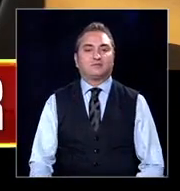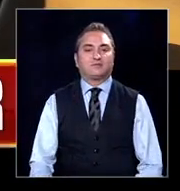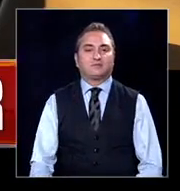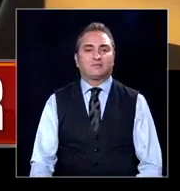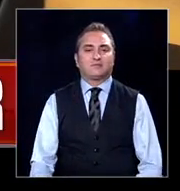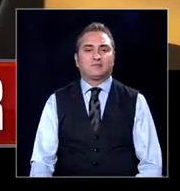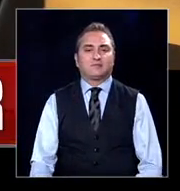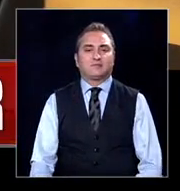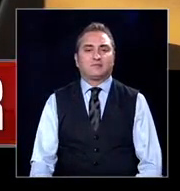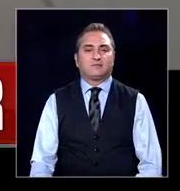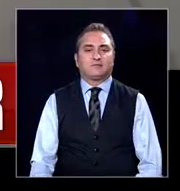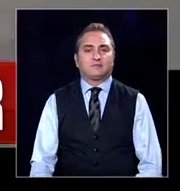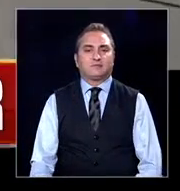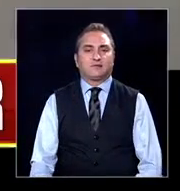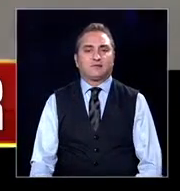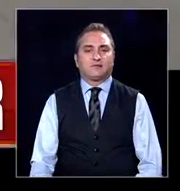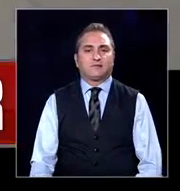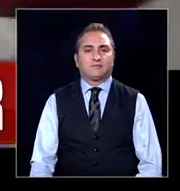karşıya